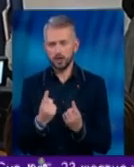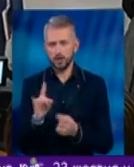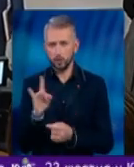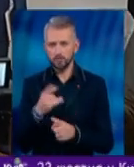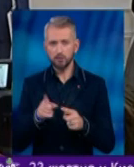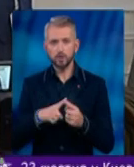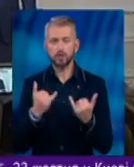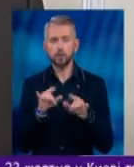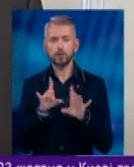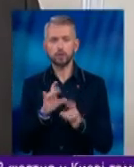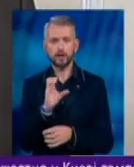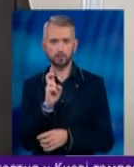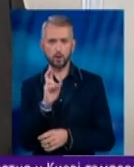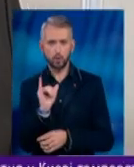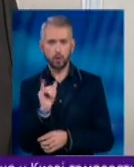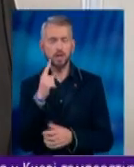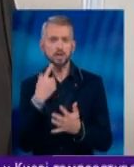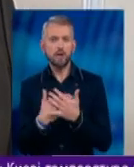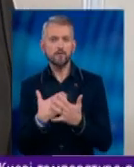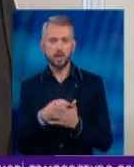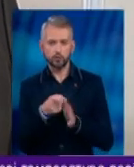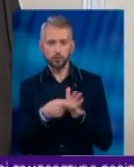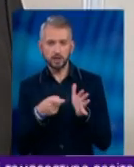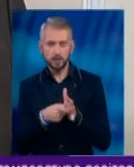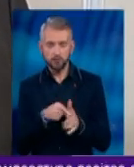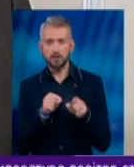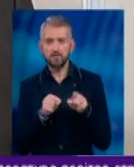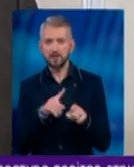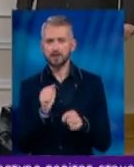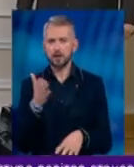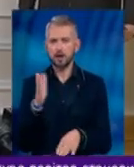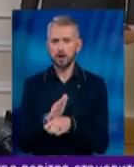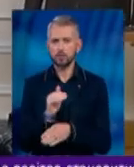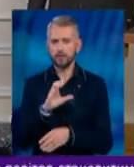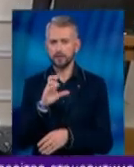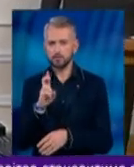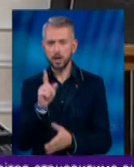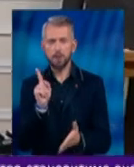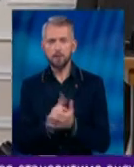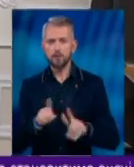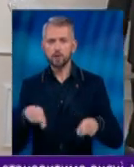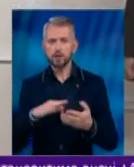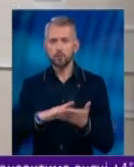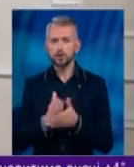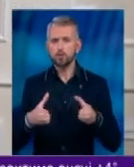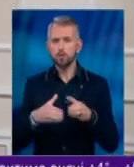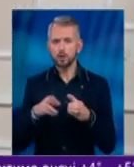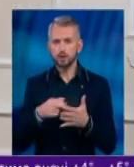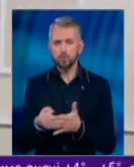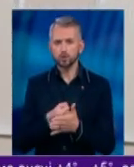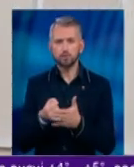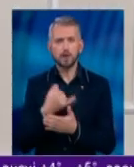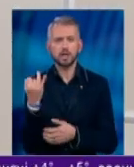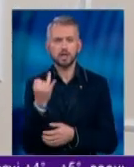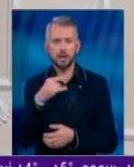це сьогодні розповіли в СБУ. За версією слідства, Нагорний за наказом ФСБ мав створити політичну партію для просування